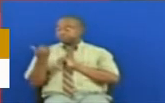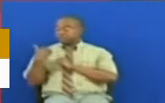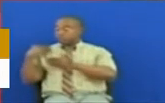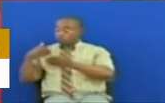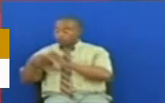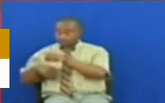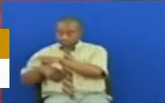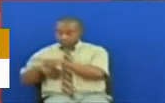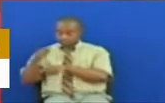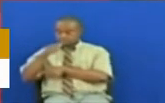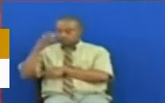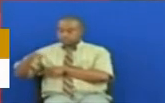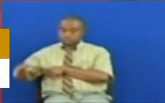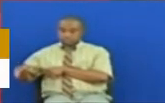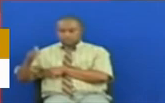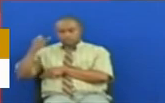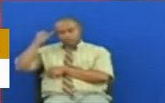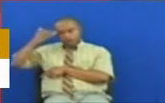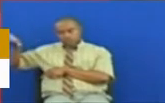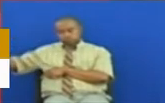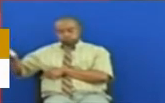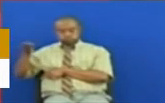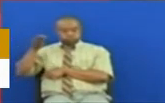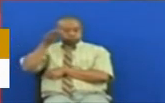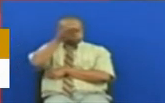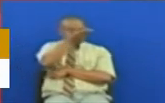yale yatoke, yale maoni yaje huku,